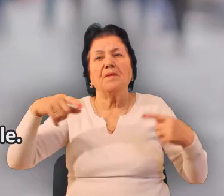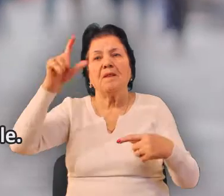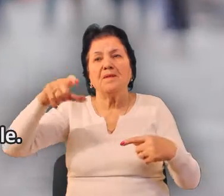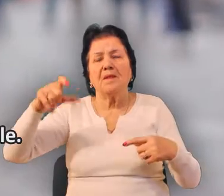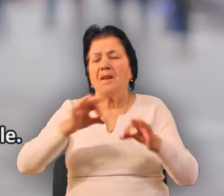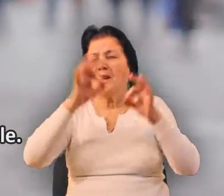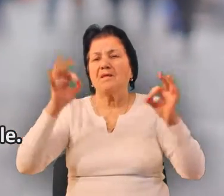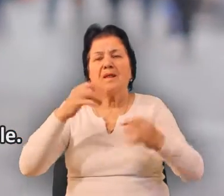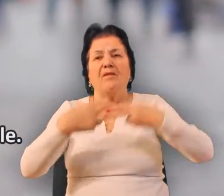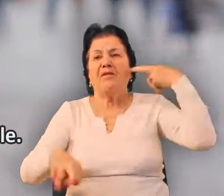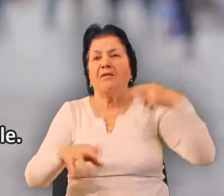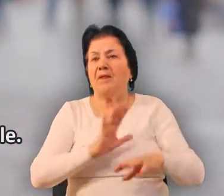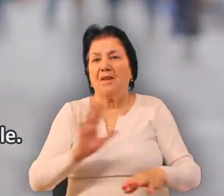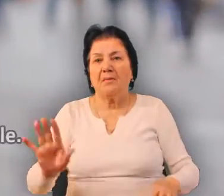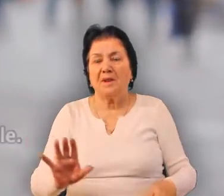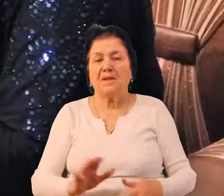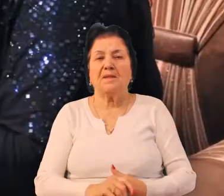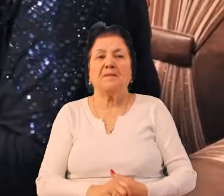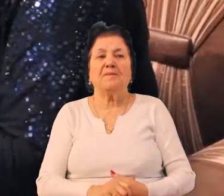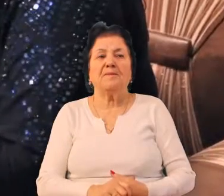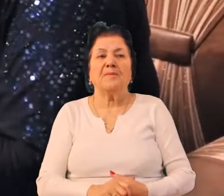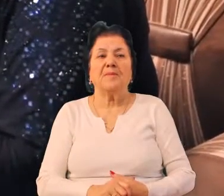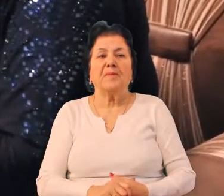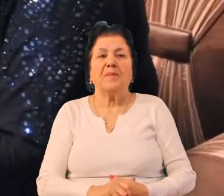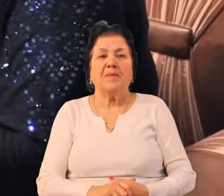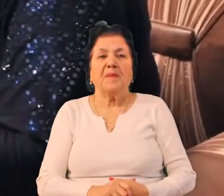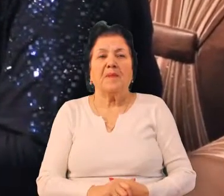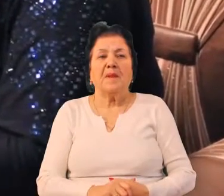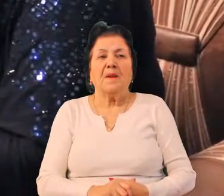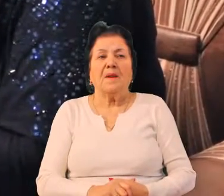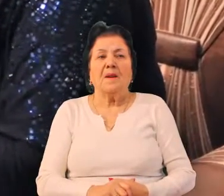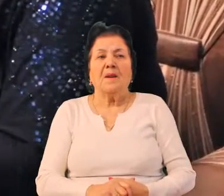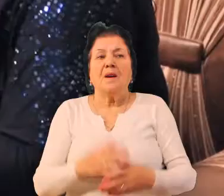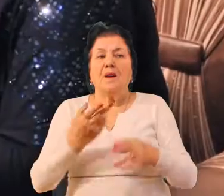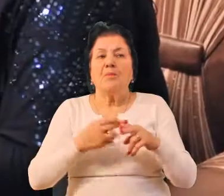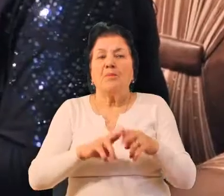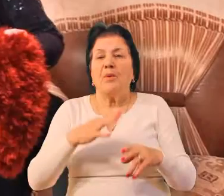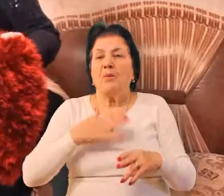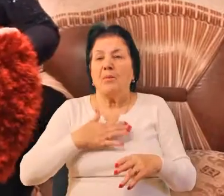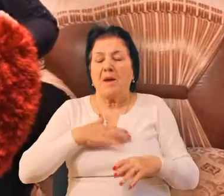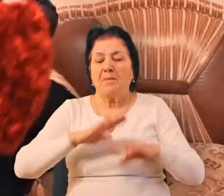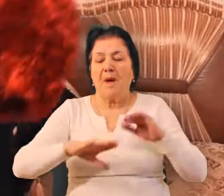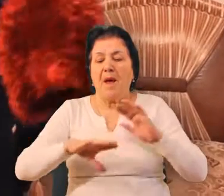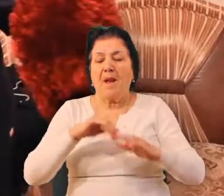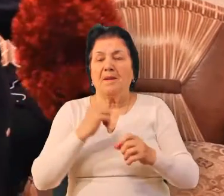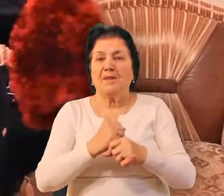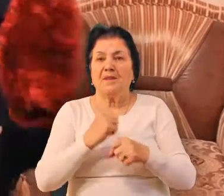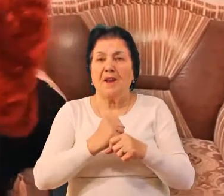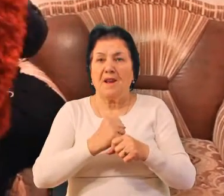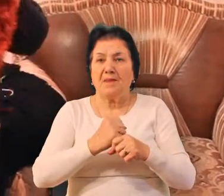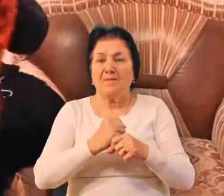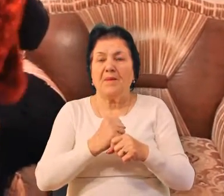digər insanlardan heç nə ilə fərqlənməzlər. Bu mənim əl işlərimdir, bu papaq